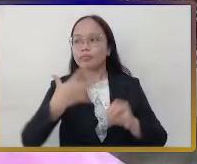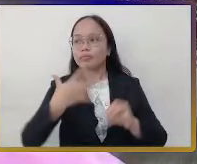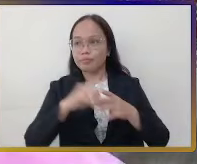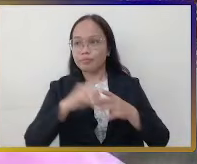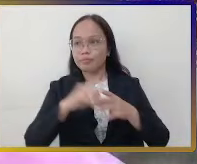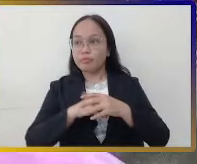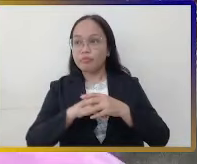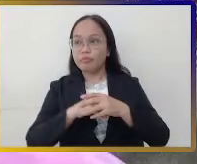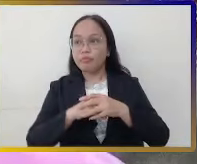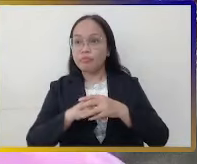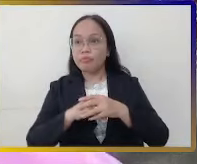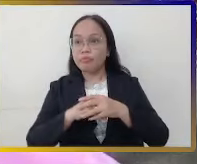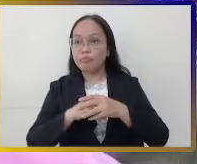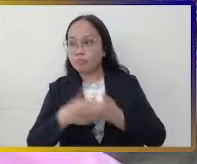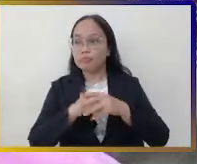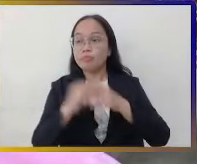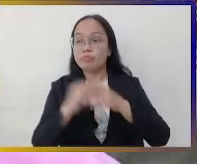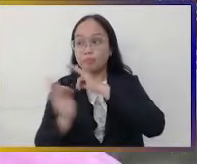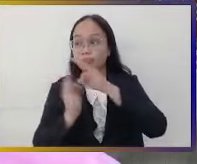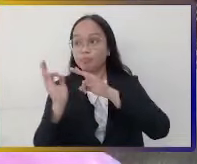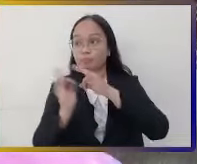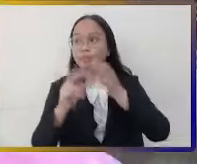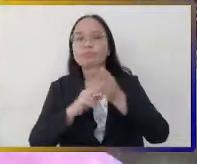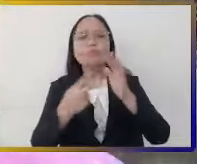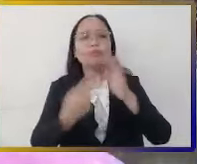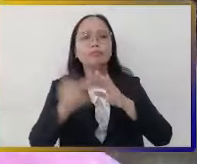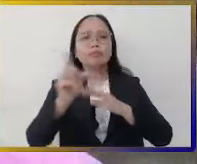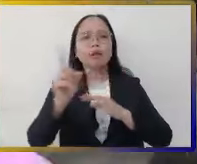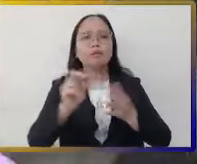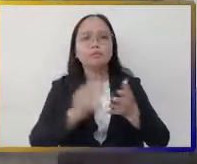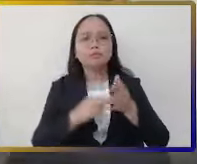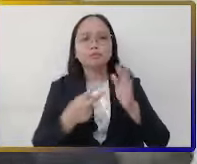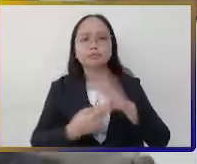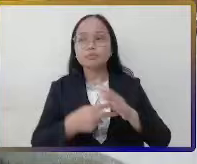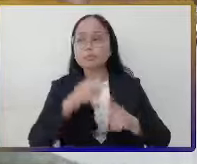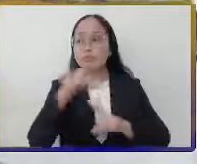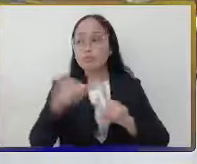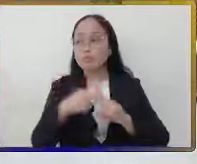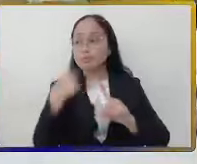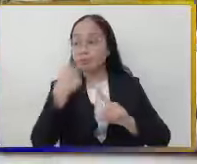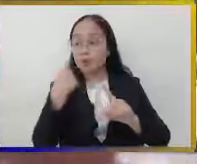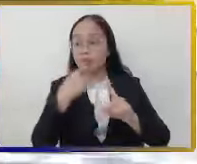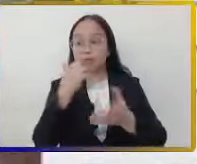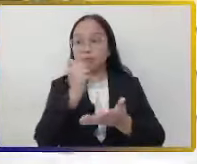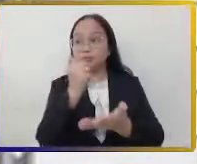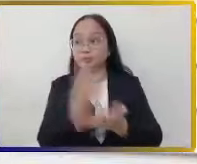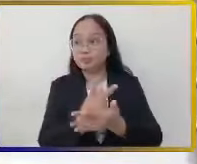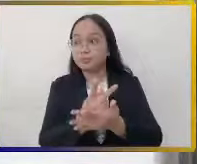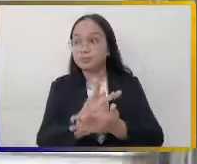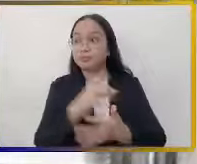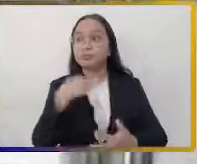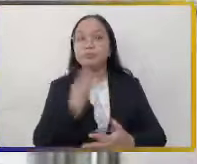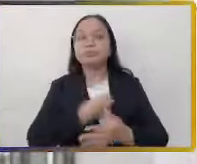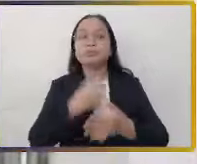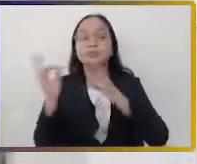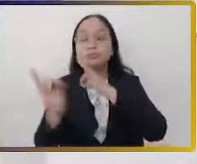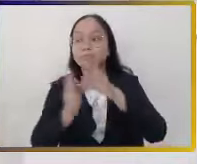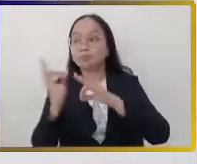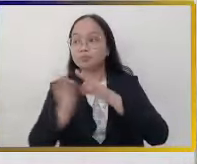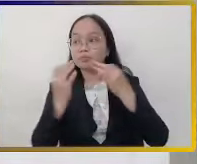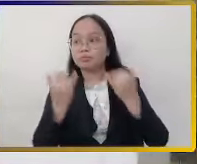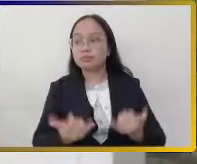Did you get that? So, in other words, kapatid, napapansin niyo po ba na ang nag-a-approve na ngayon ng fellowship, ay